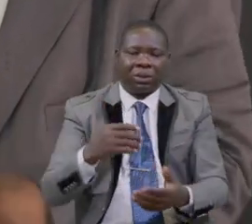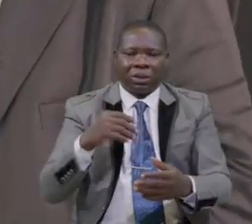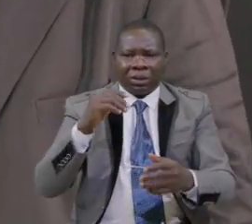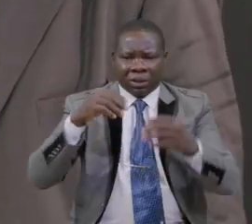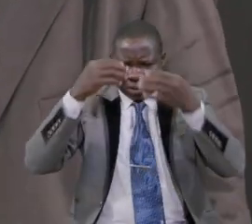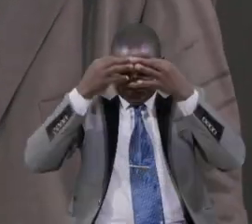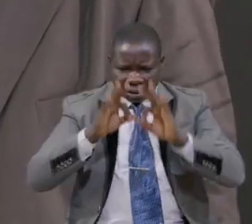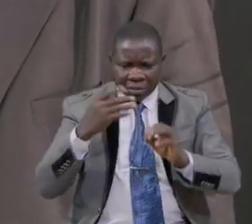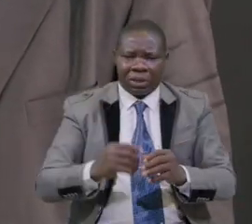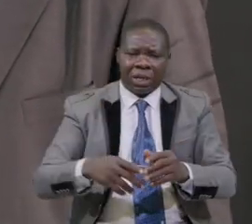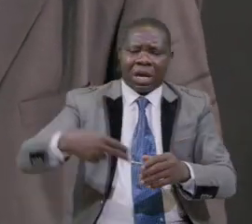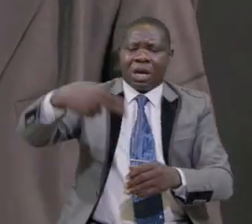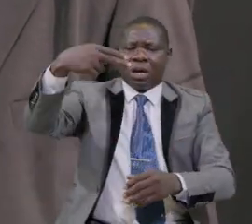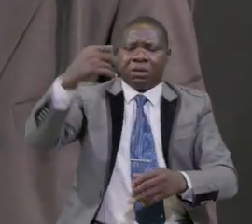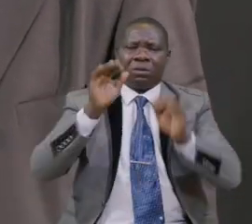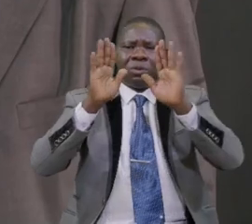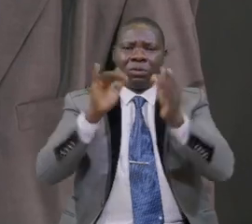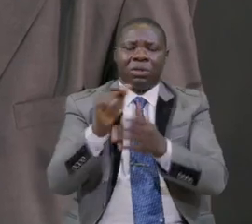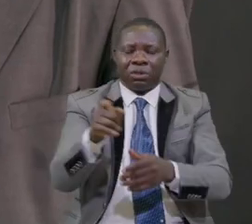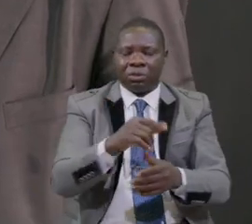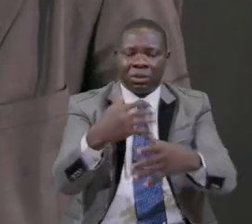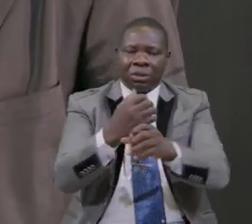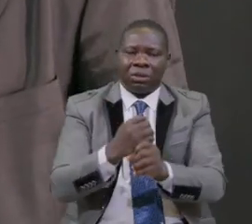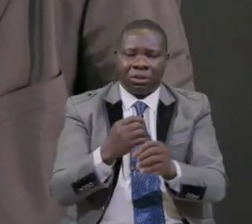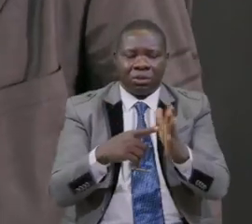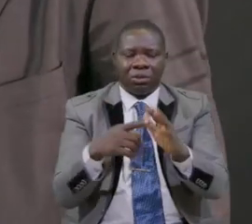que vous voulez. Montrez-moi ça dans la Bible.